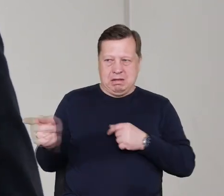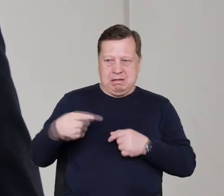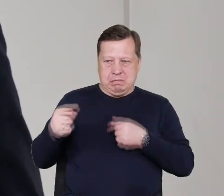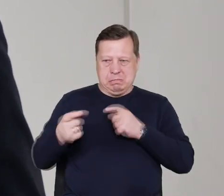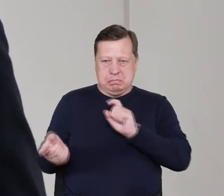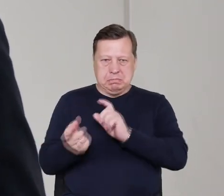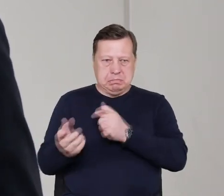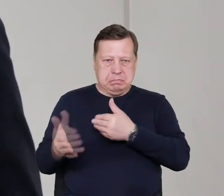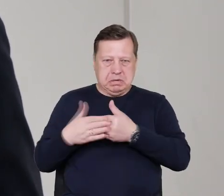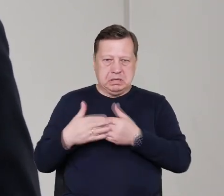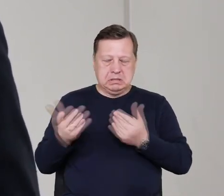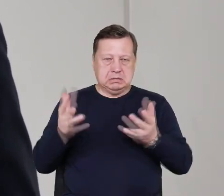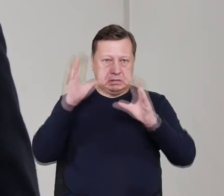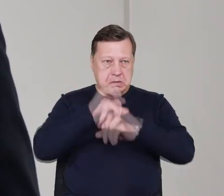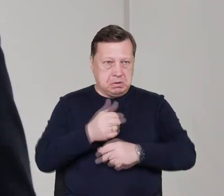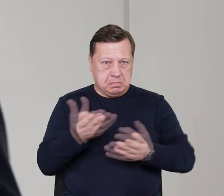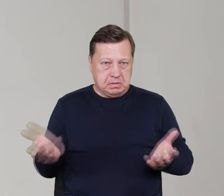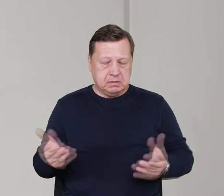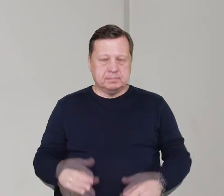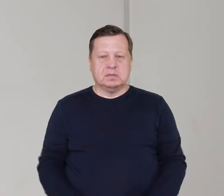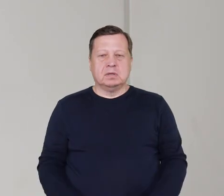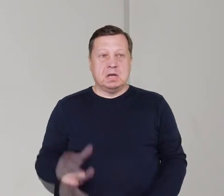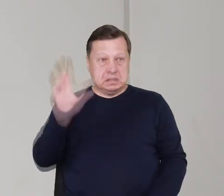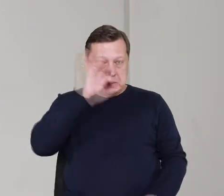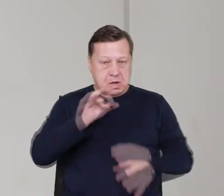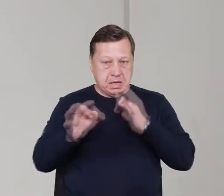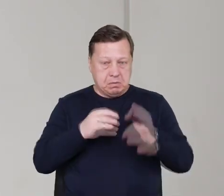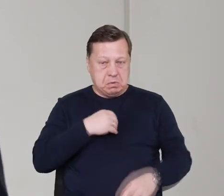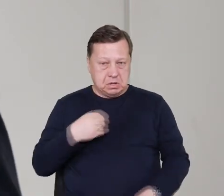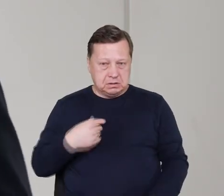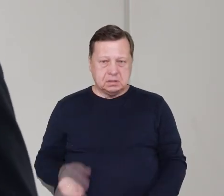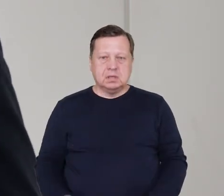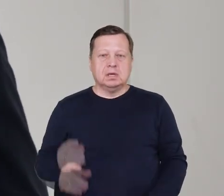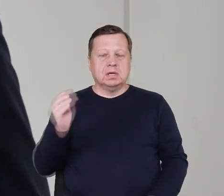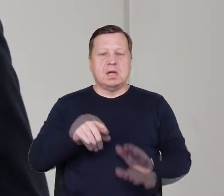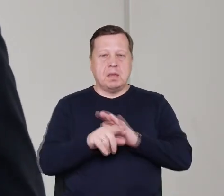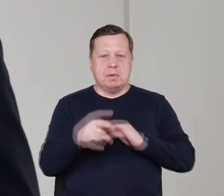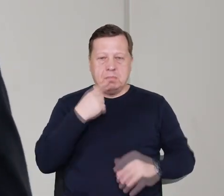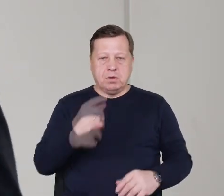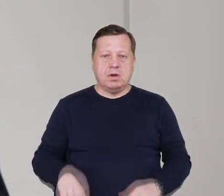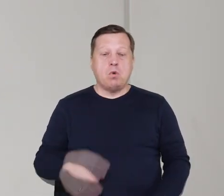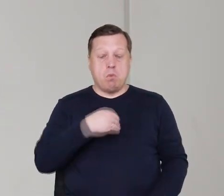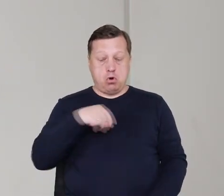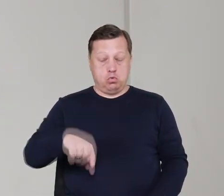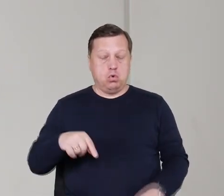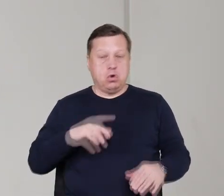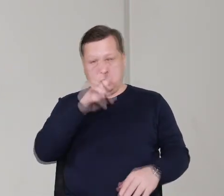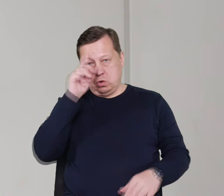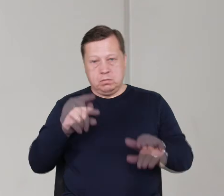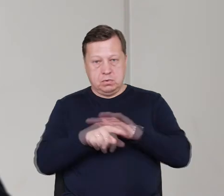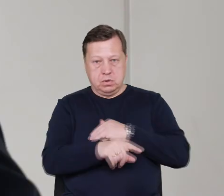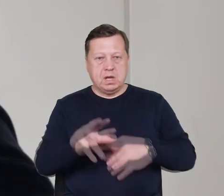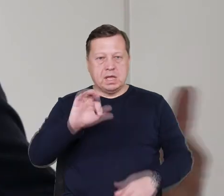o tym co nas spotkało jeszcze jedna uwaga co do emigracji z Polski też bardzo dużo ludzi wyemigrowało i